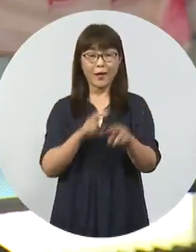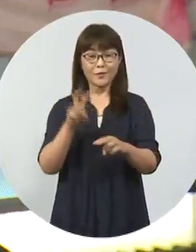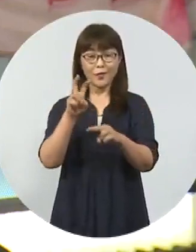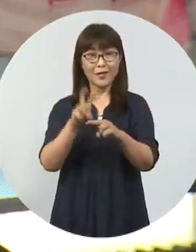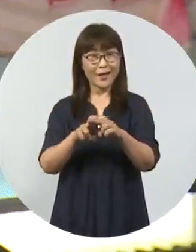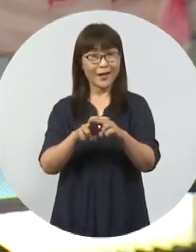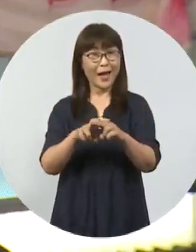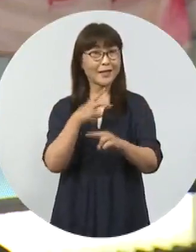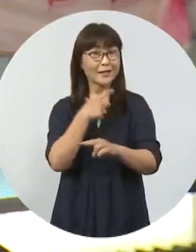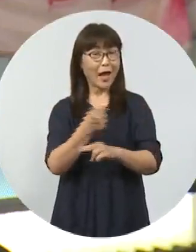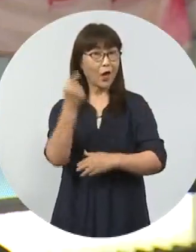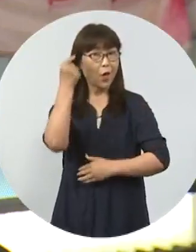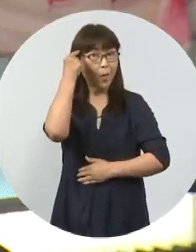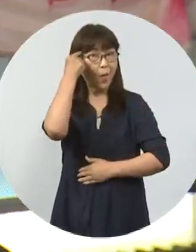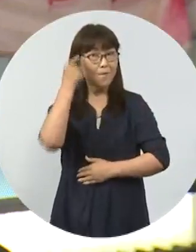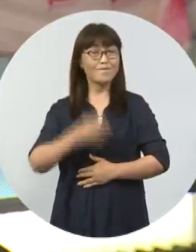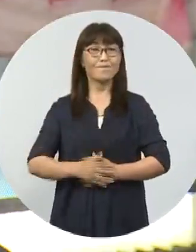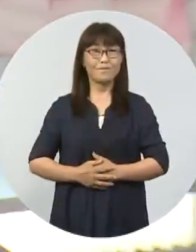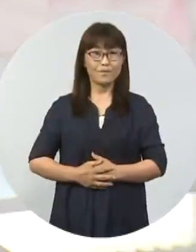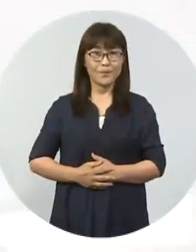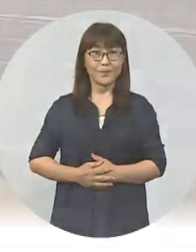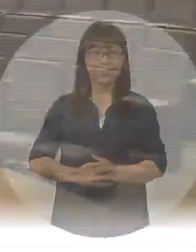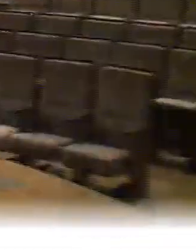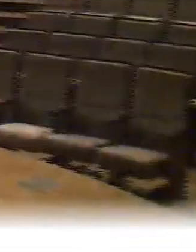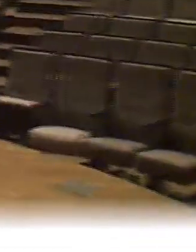加していきたいと思います。